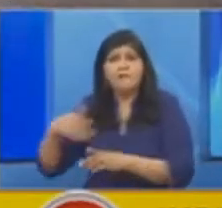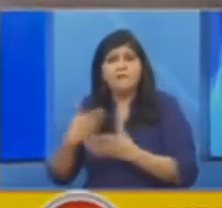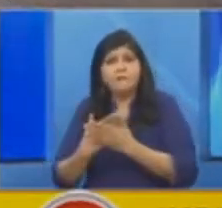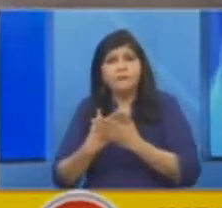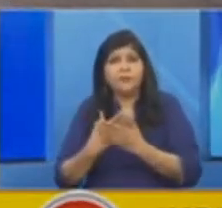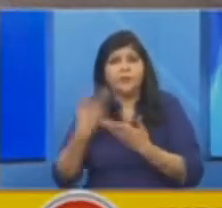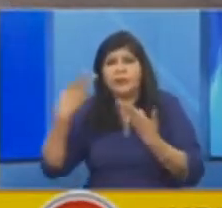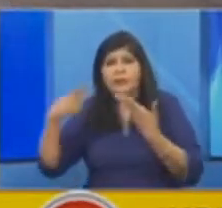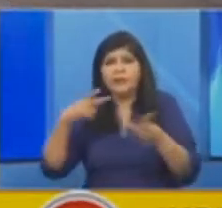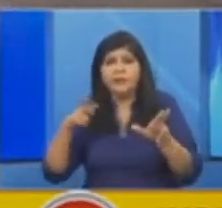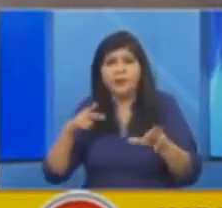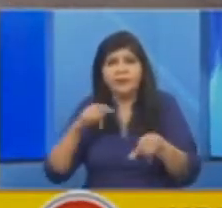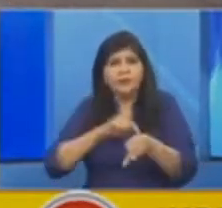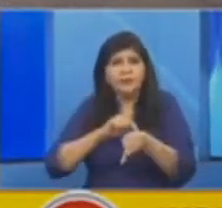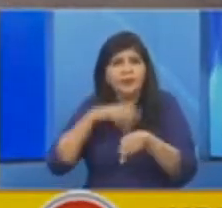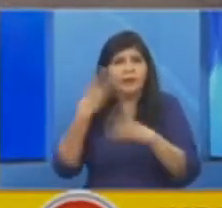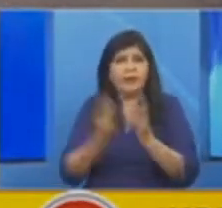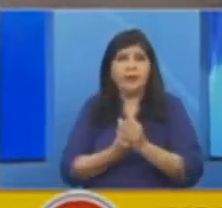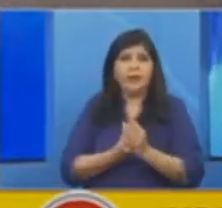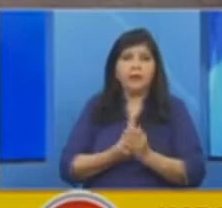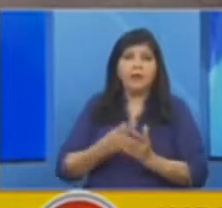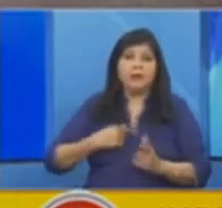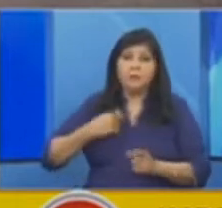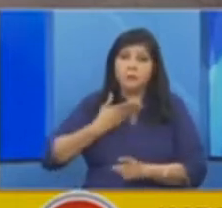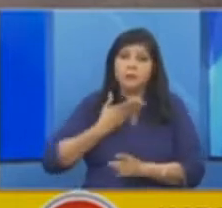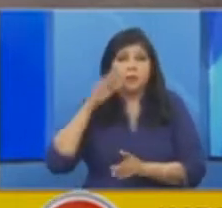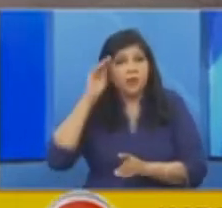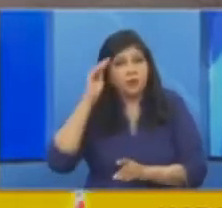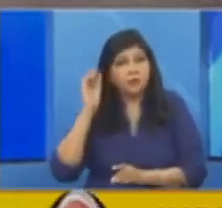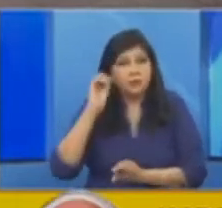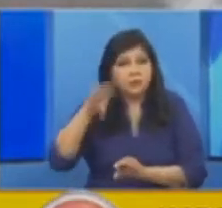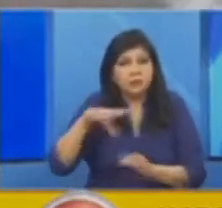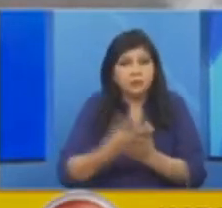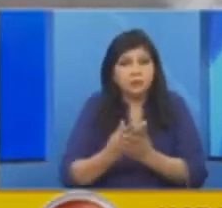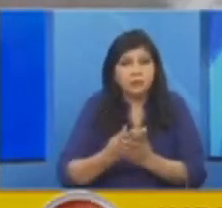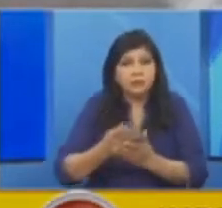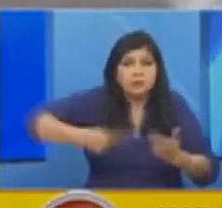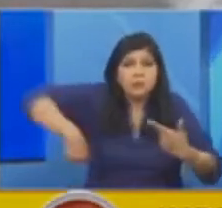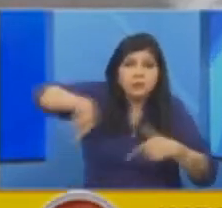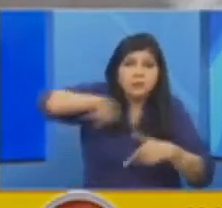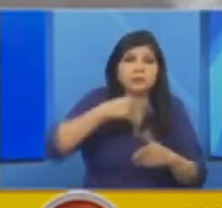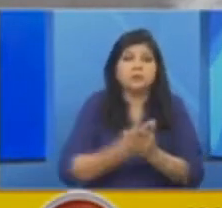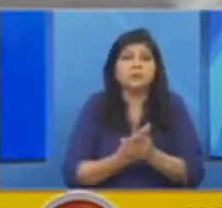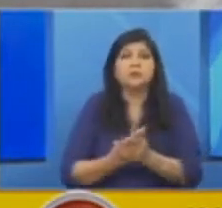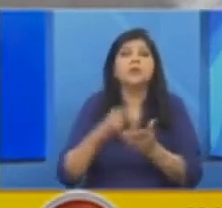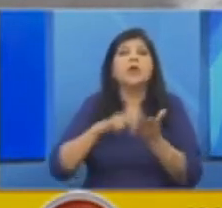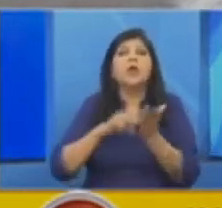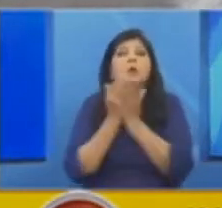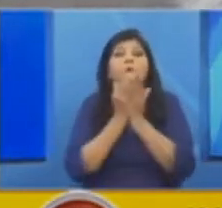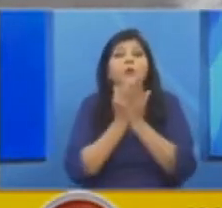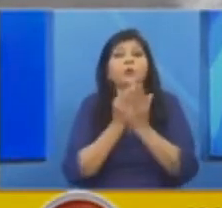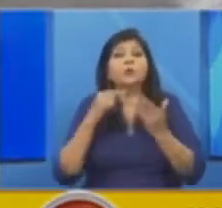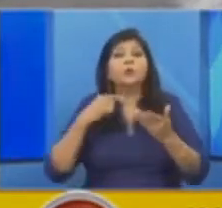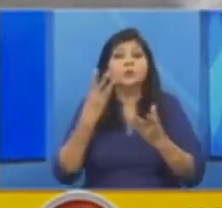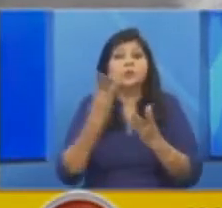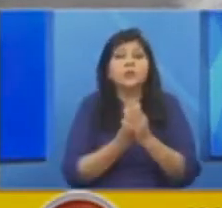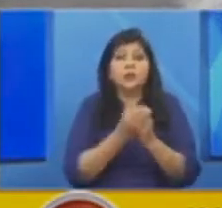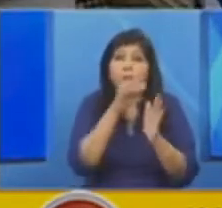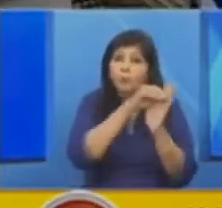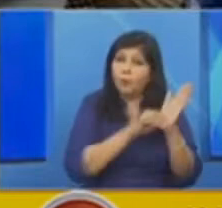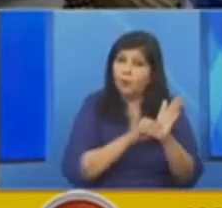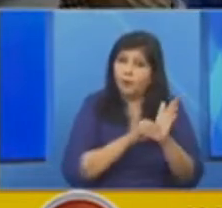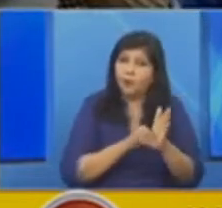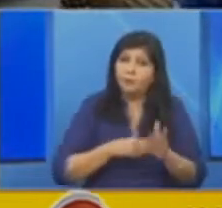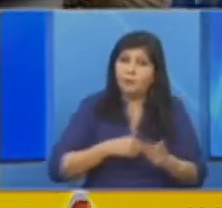खिलोनों का जो प्रभाव है, इस पर राष्टिय शिक्षा निती में भी बहुत ध्यान दिया गया है